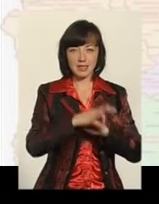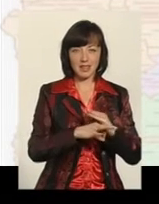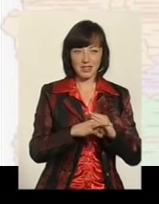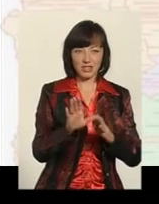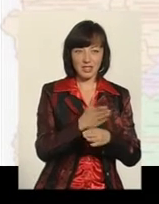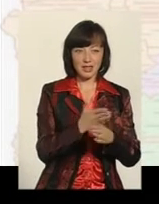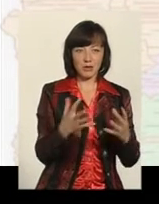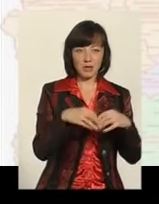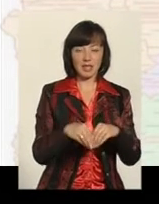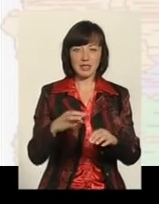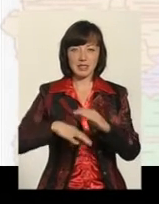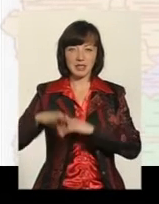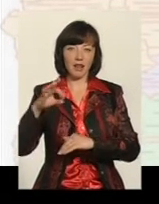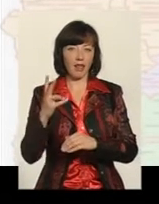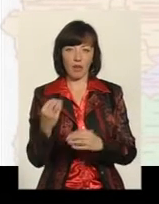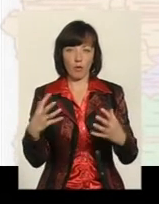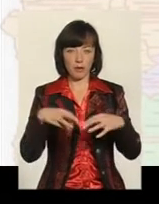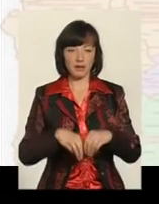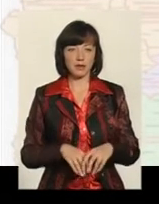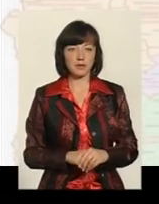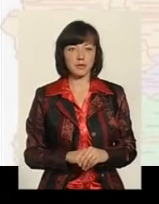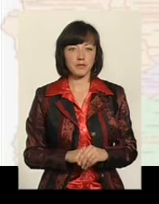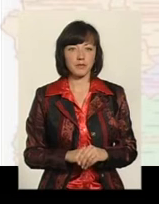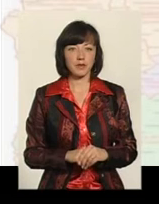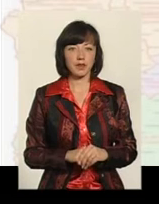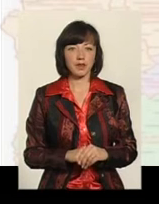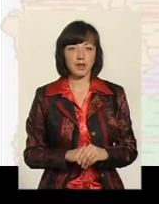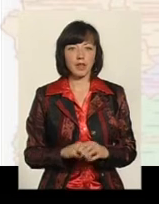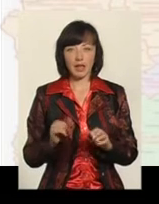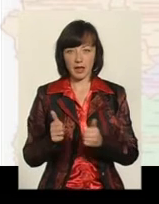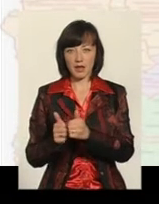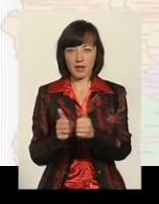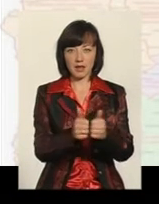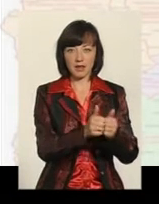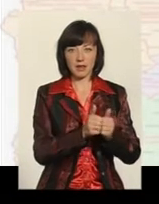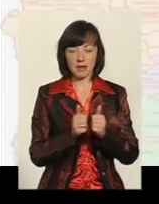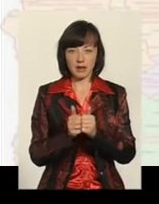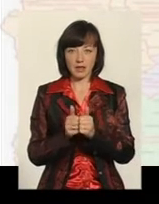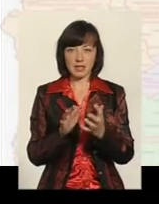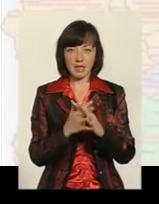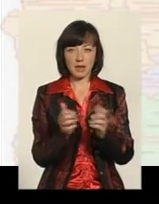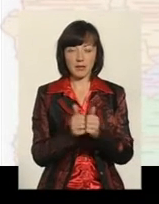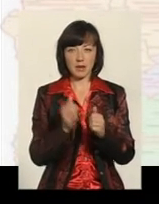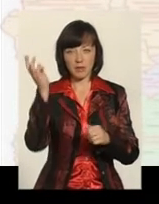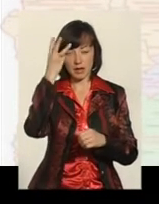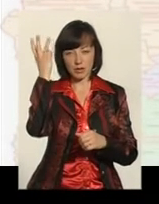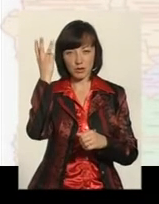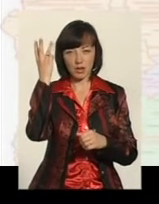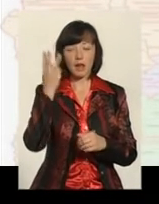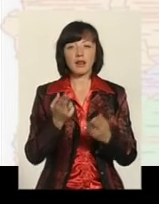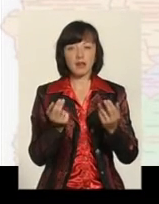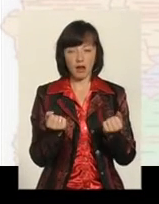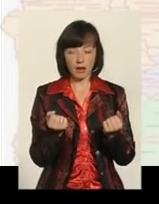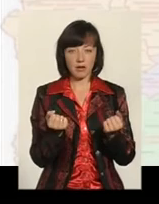ще залишилась необ'єднаною. І сателіти довкола Хмельницького, так? Сателіти довкола Хмельницького, так.